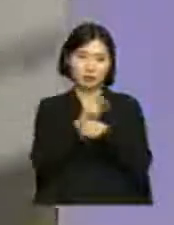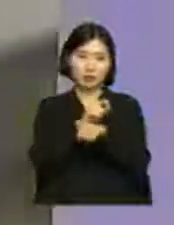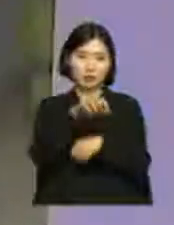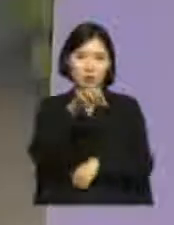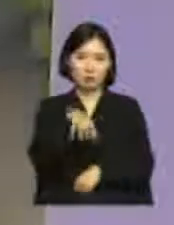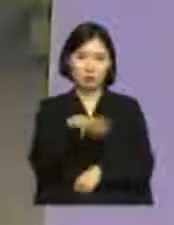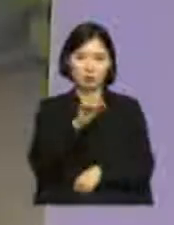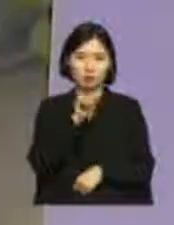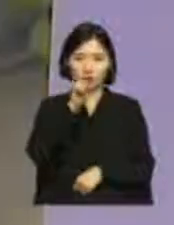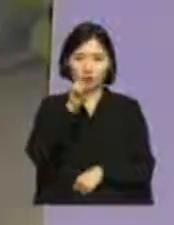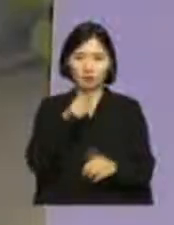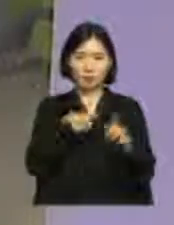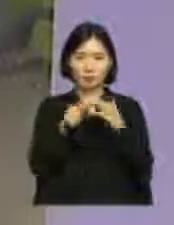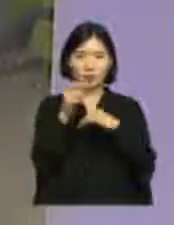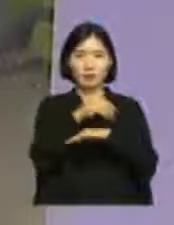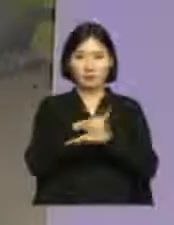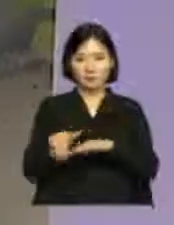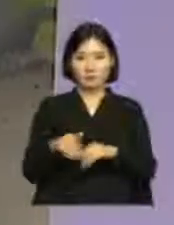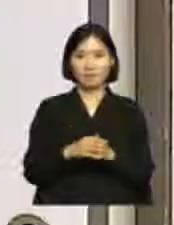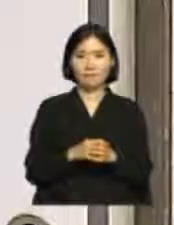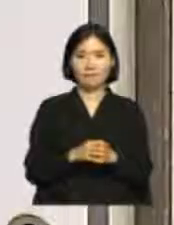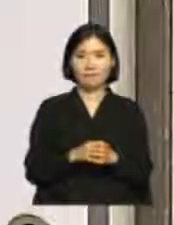방문 점검을 벌일 계획입니다